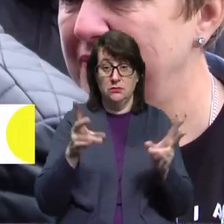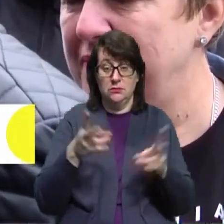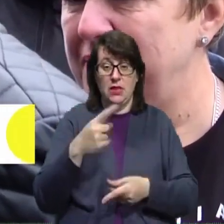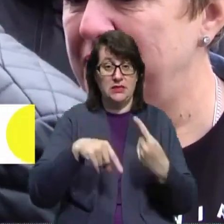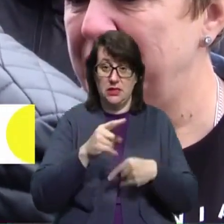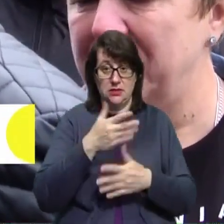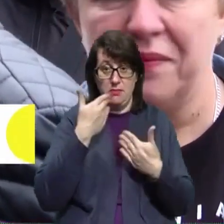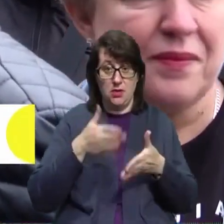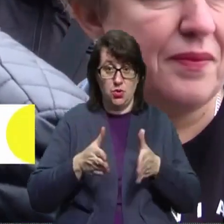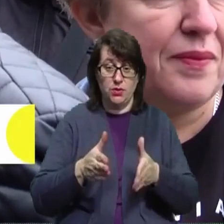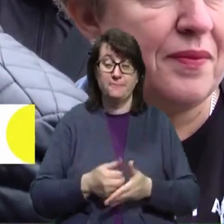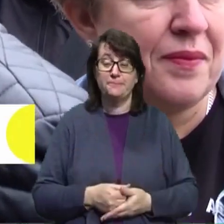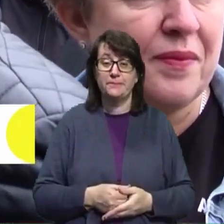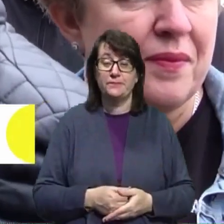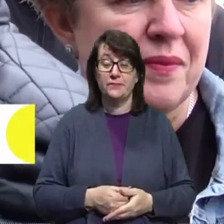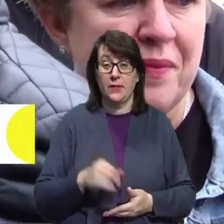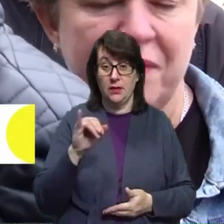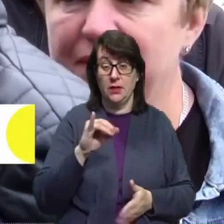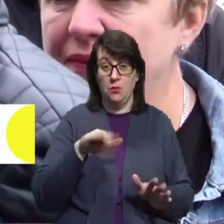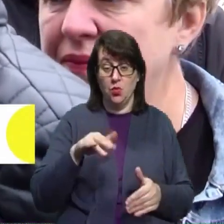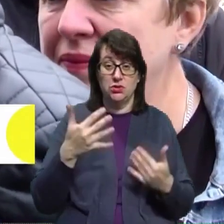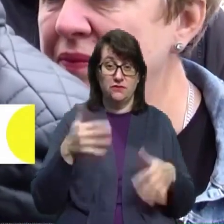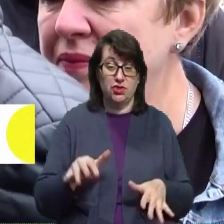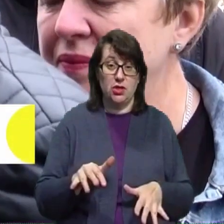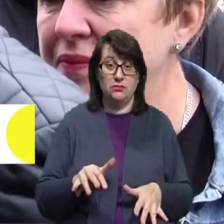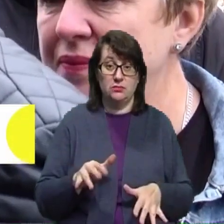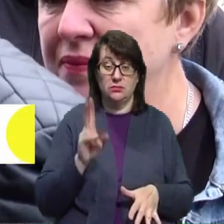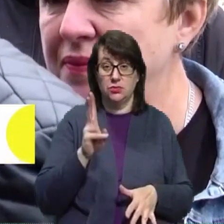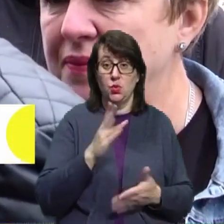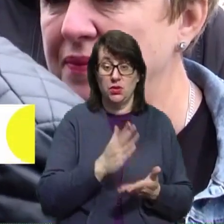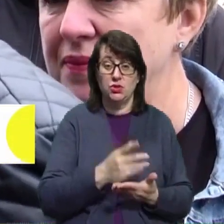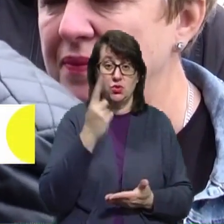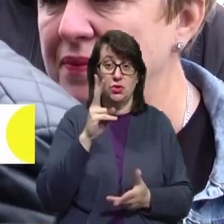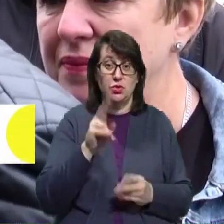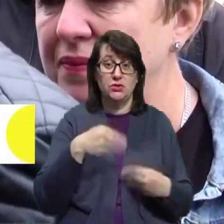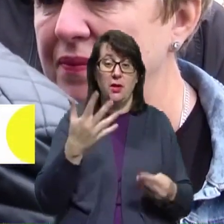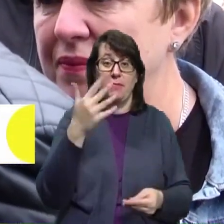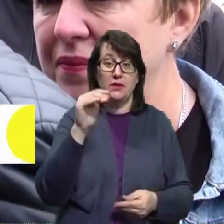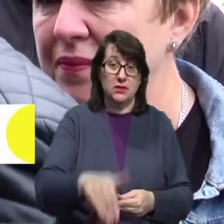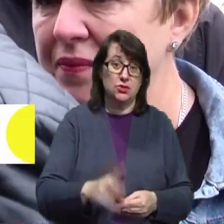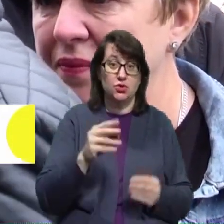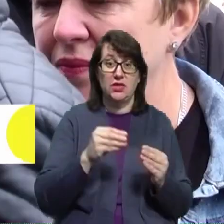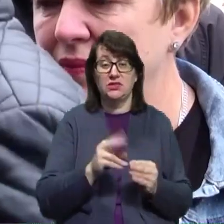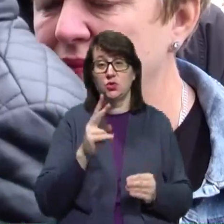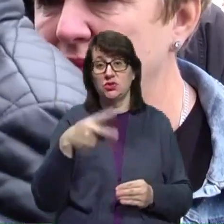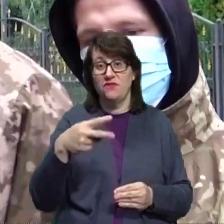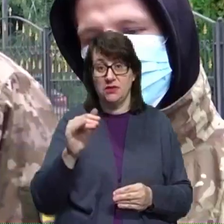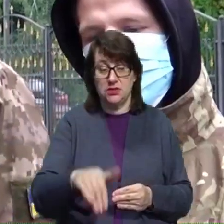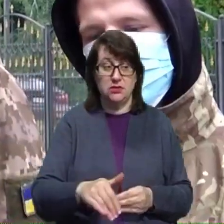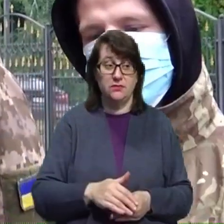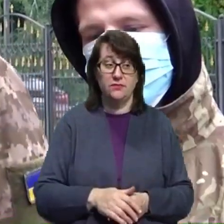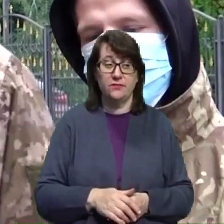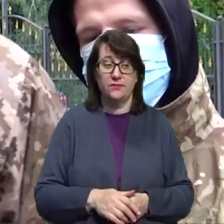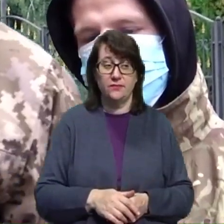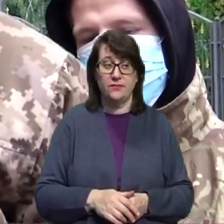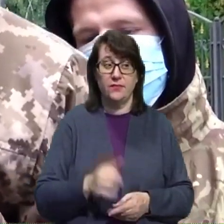немає. І потім вже, бо є хтось один дав там 5 тисяч, хтось 10, хтось 20.